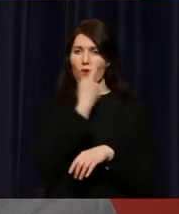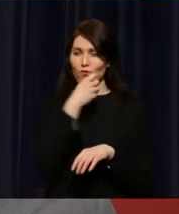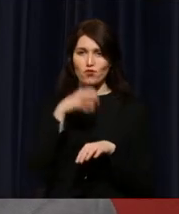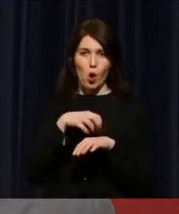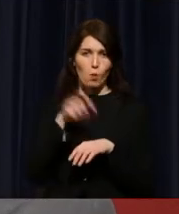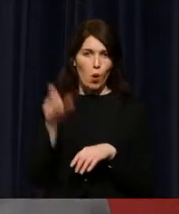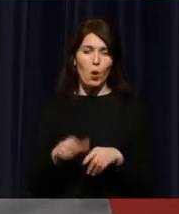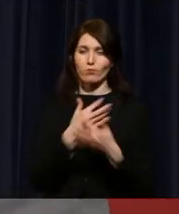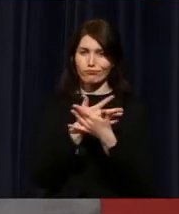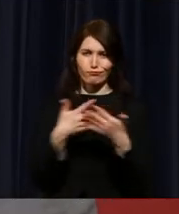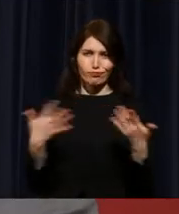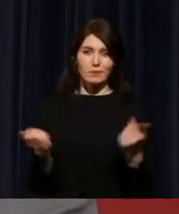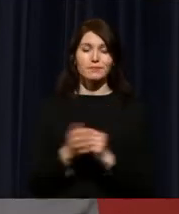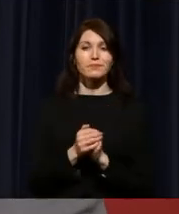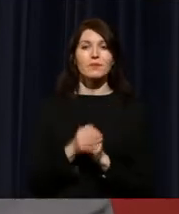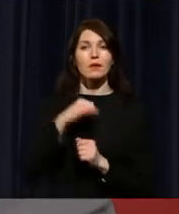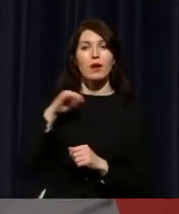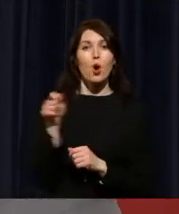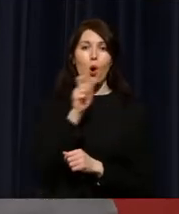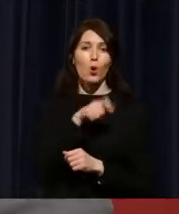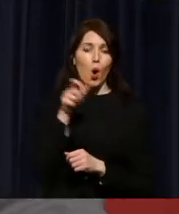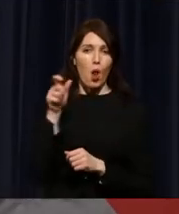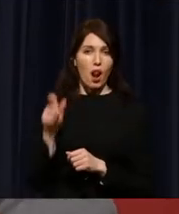daudz, daudz citu. Un tad kolēģis